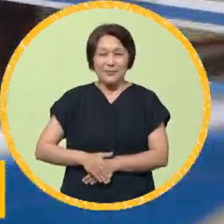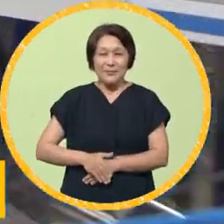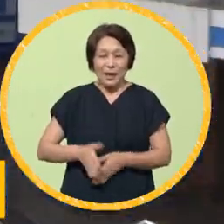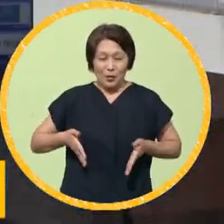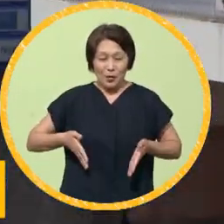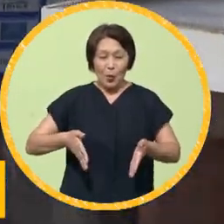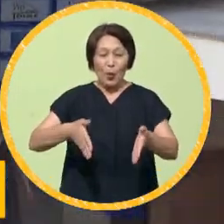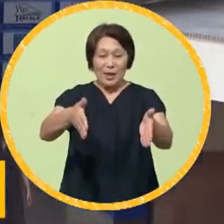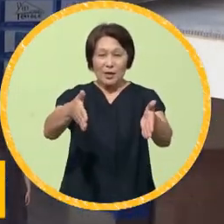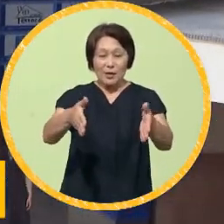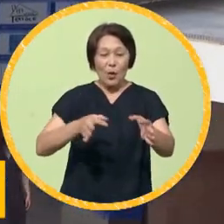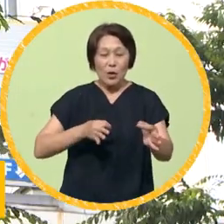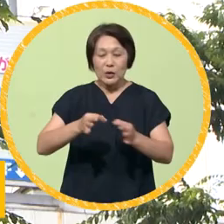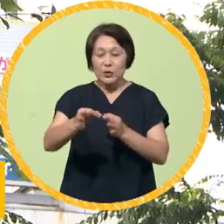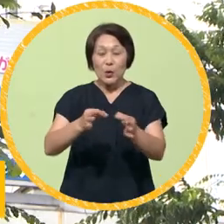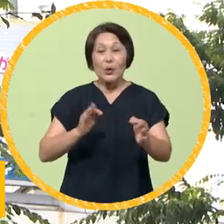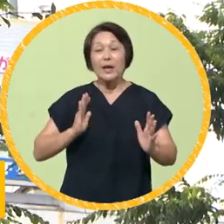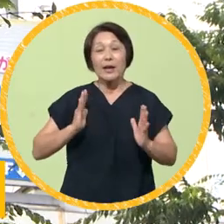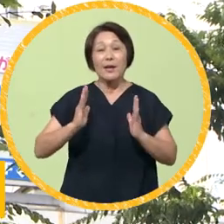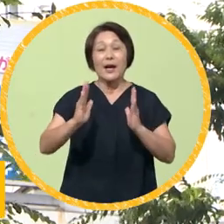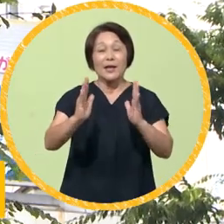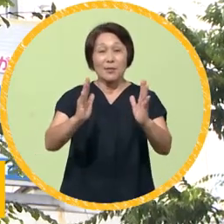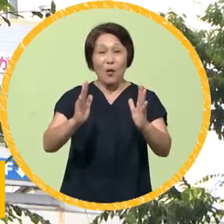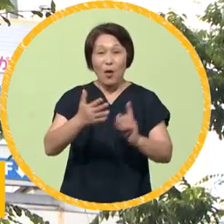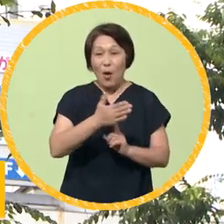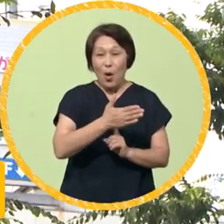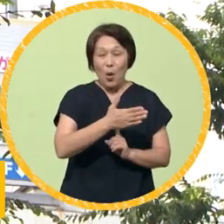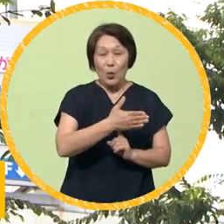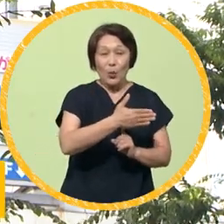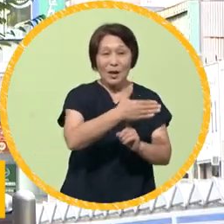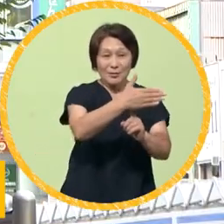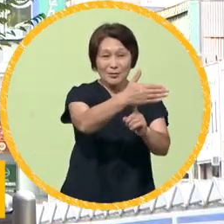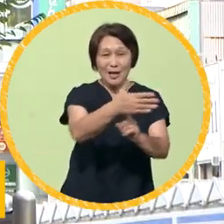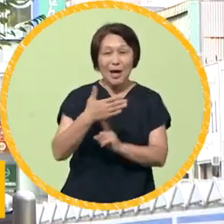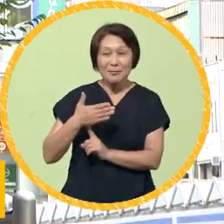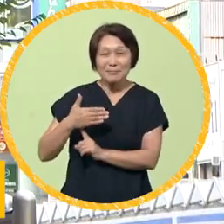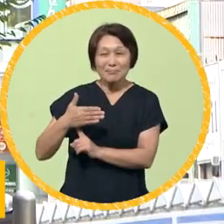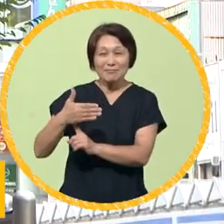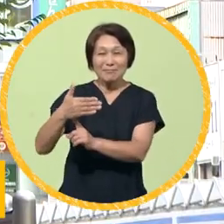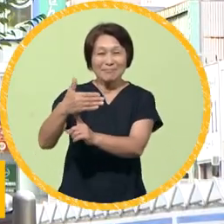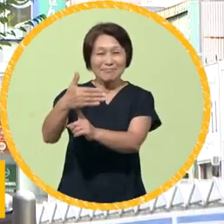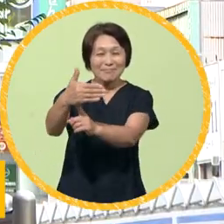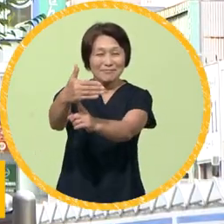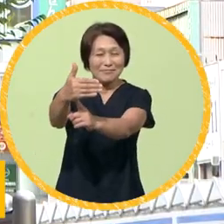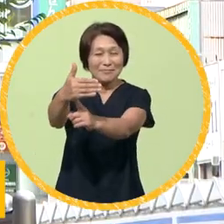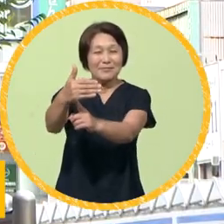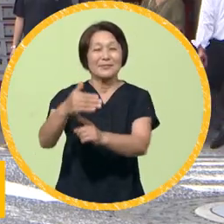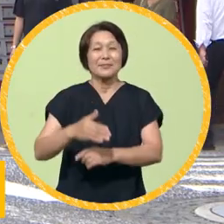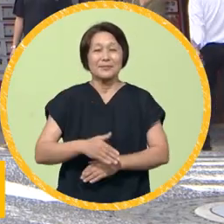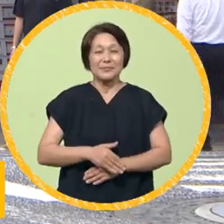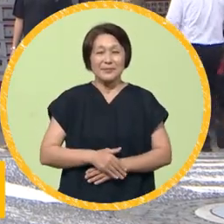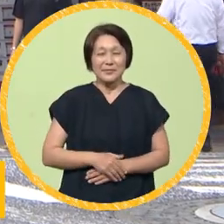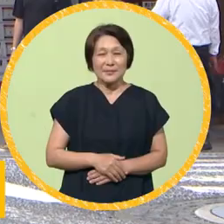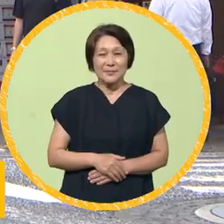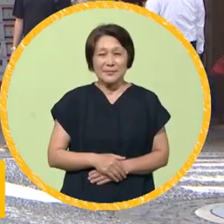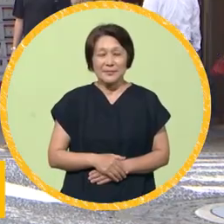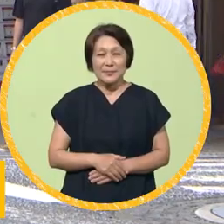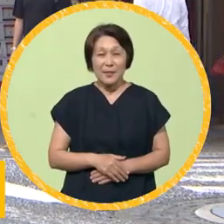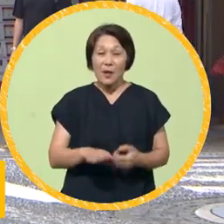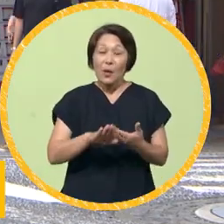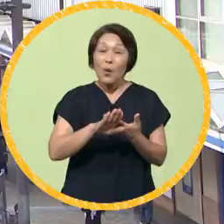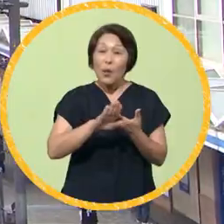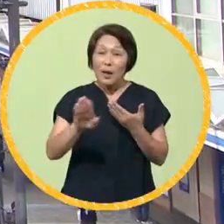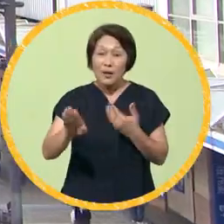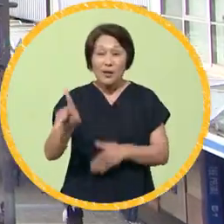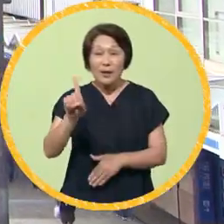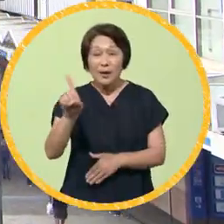笠通りの商店街もフラッグが両側についてます ね。すごい、両側にずらっと、 はい、 もっと他にも